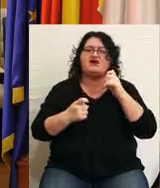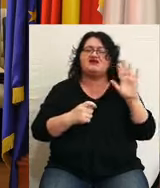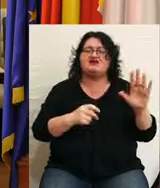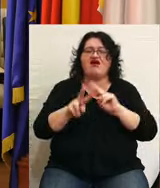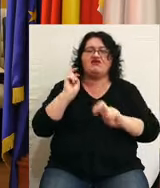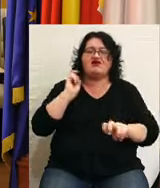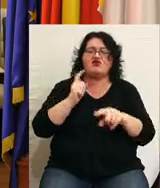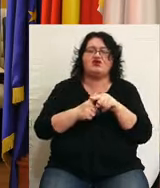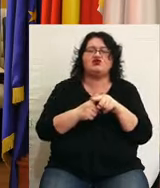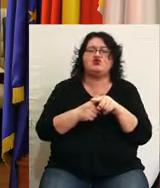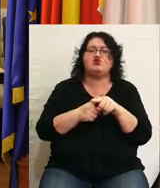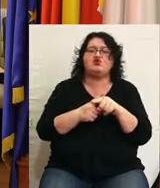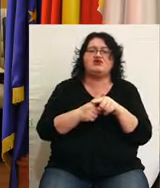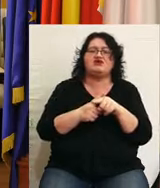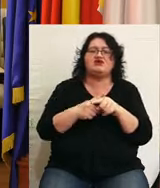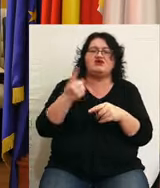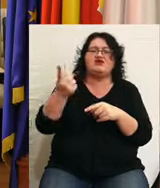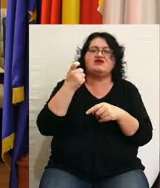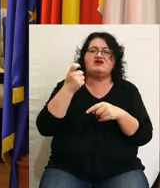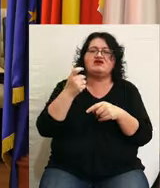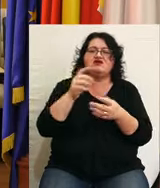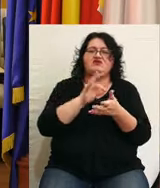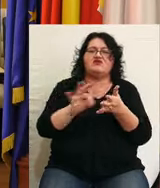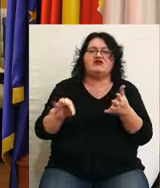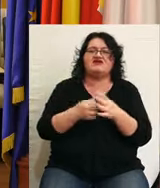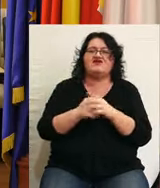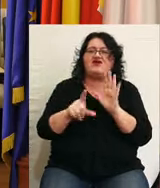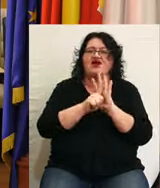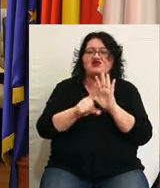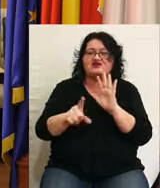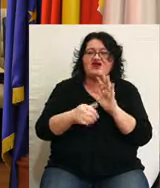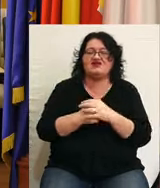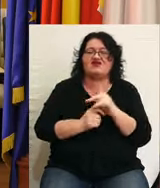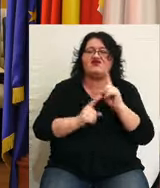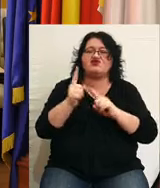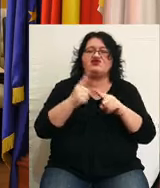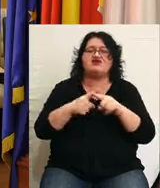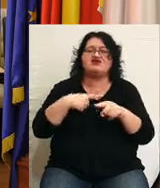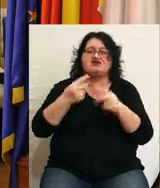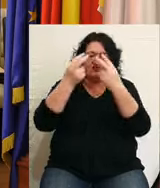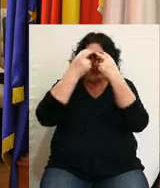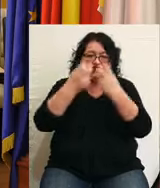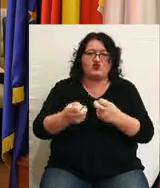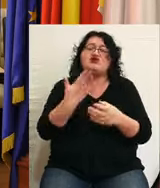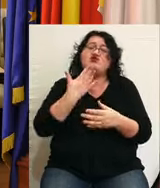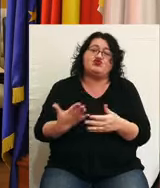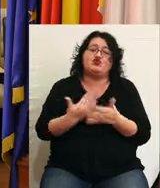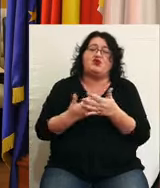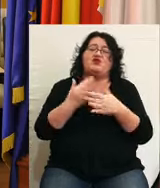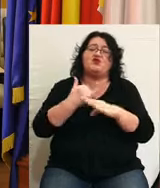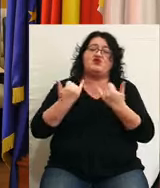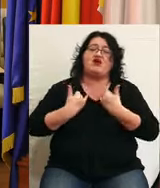anterioară, cât și din perspectiva legislativă, și sunt foarte recunoscător pentru acest